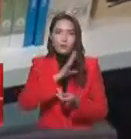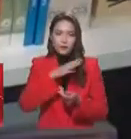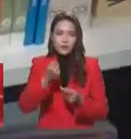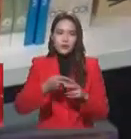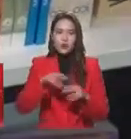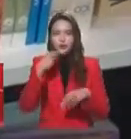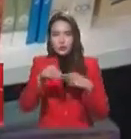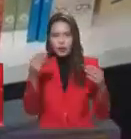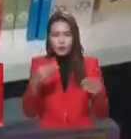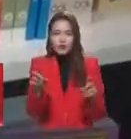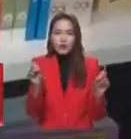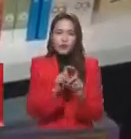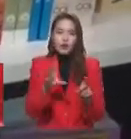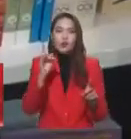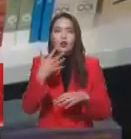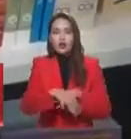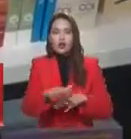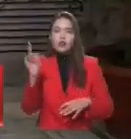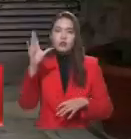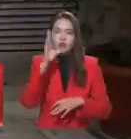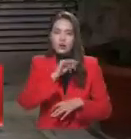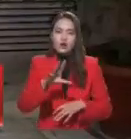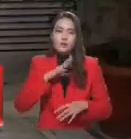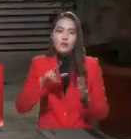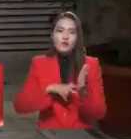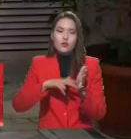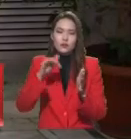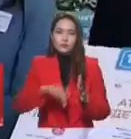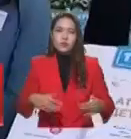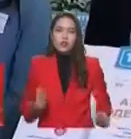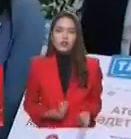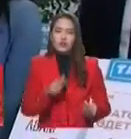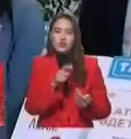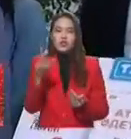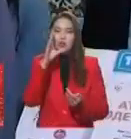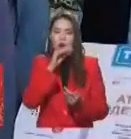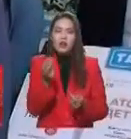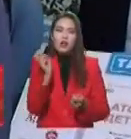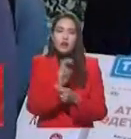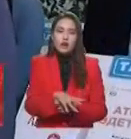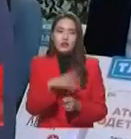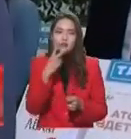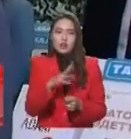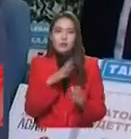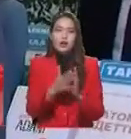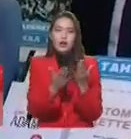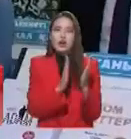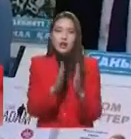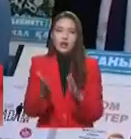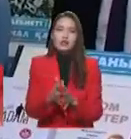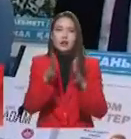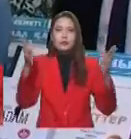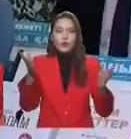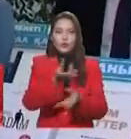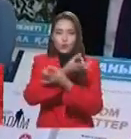продуктовый магазин в начале улицы. И хотя в селе 80 тысяч жителей, книжного магазина нет. А книжный магазин – это большая культура.